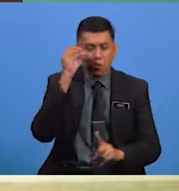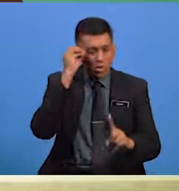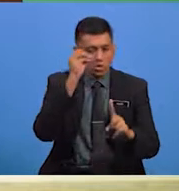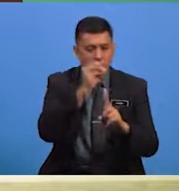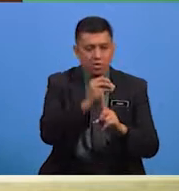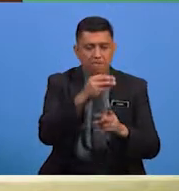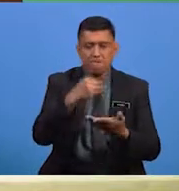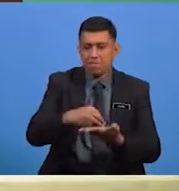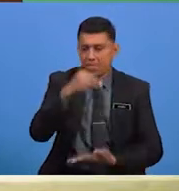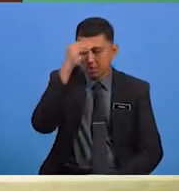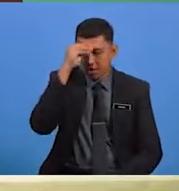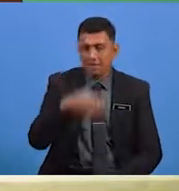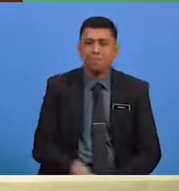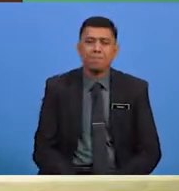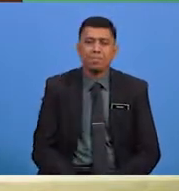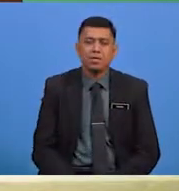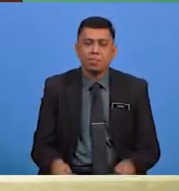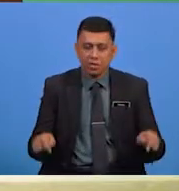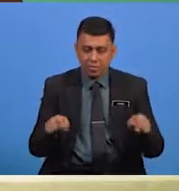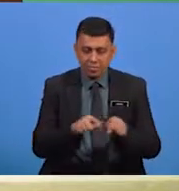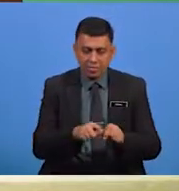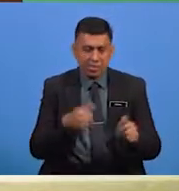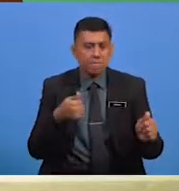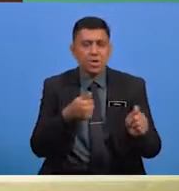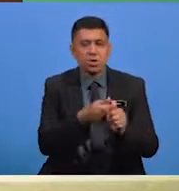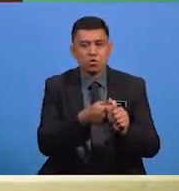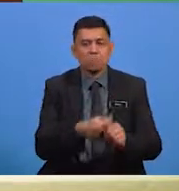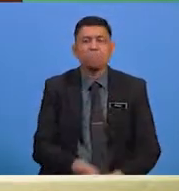objektif pembelajaran seperti yang berikut.